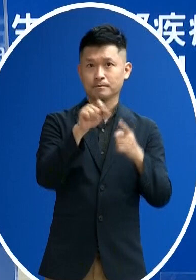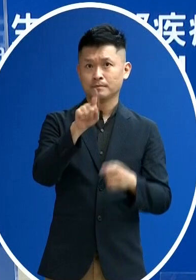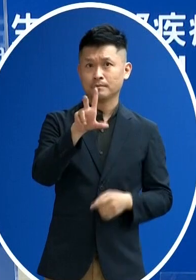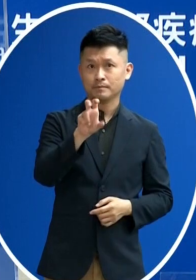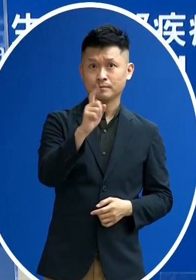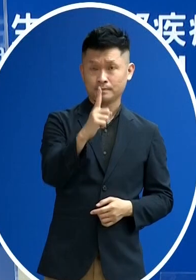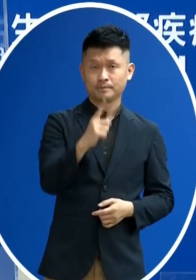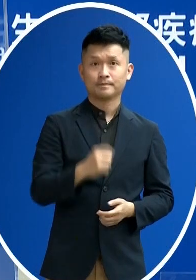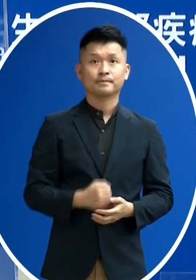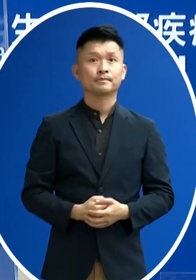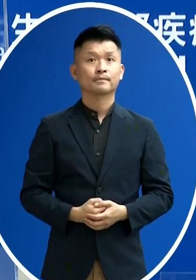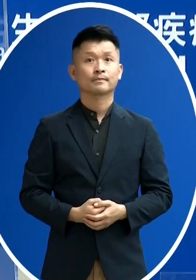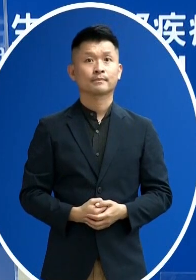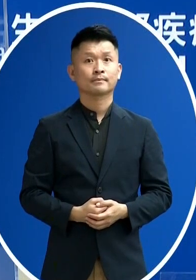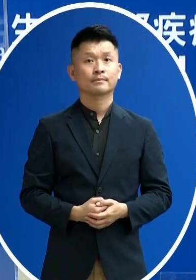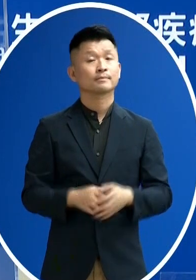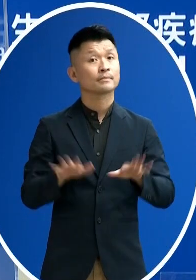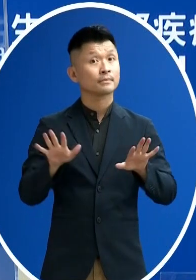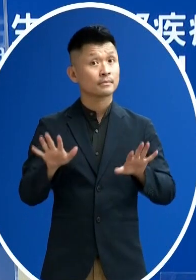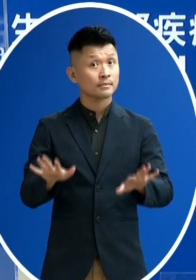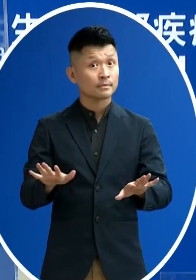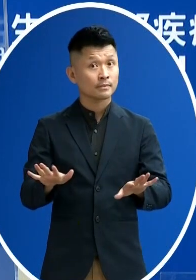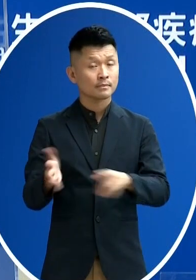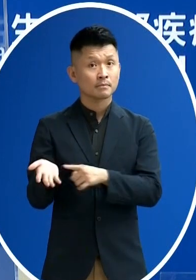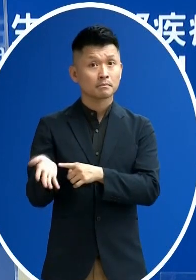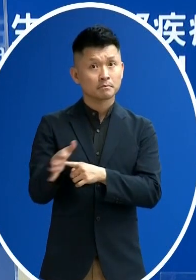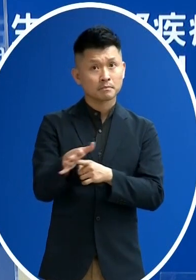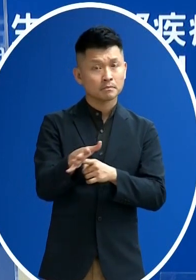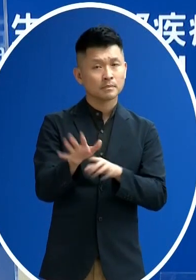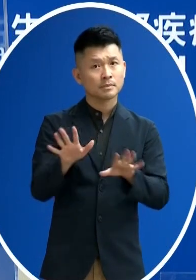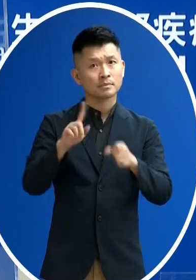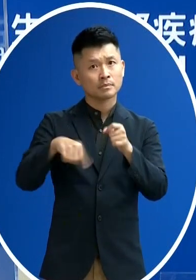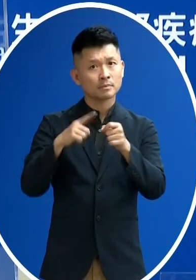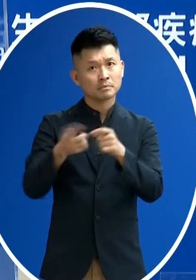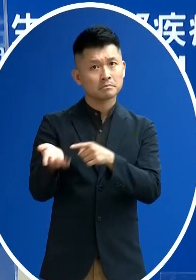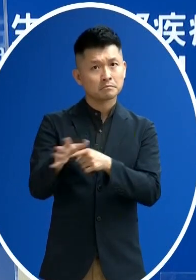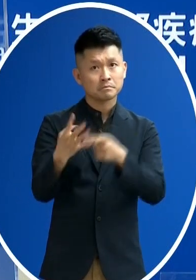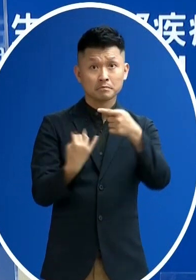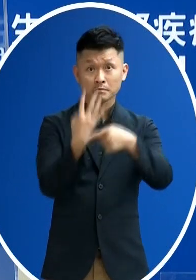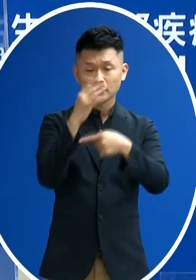个案。那目前我们的致死率约今年致死约